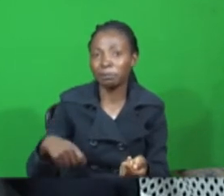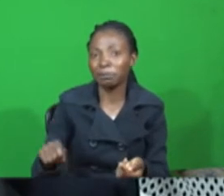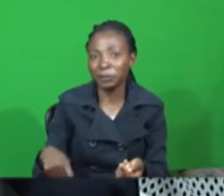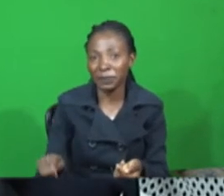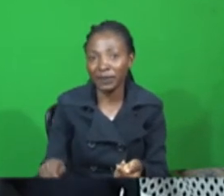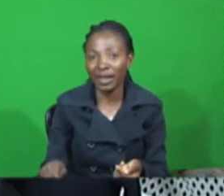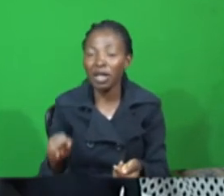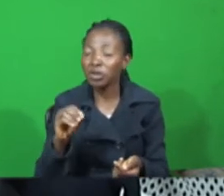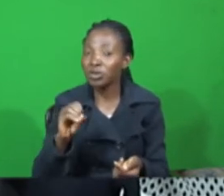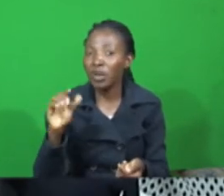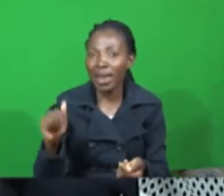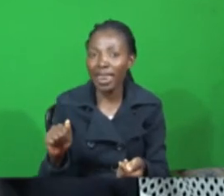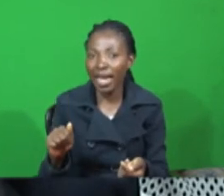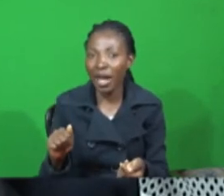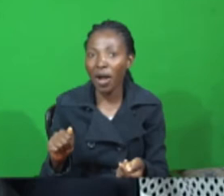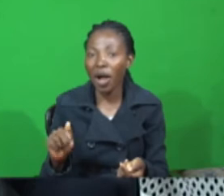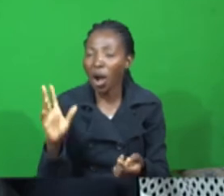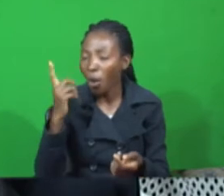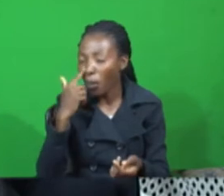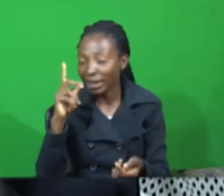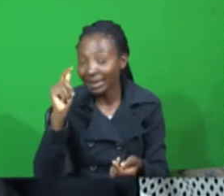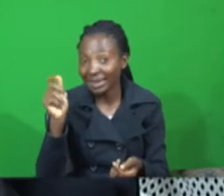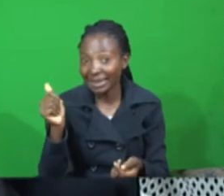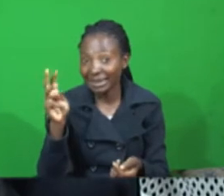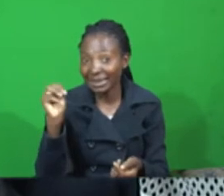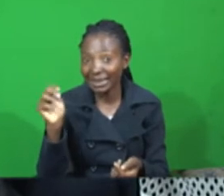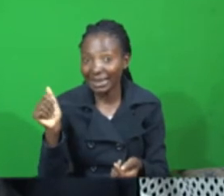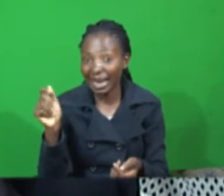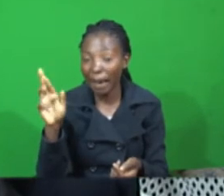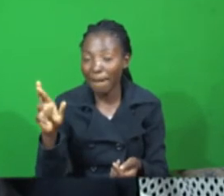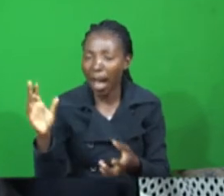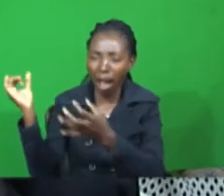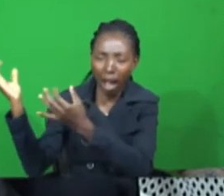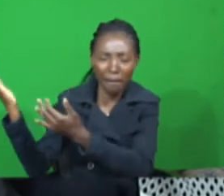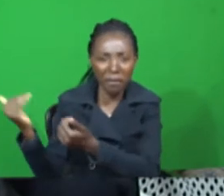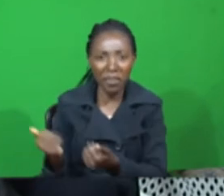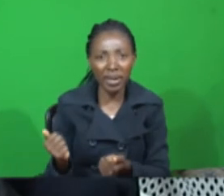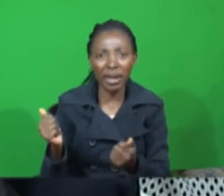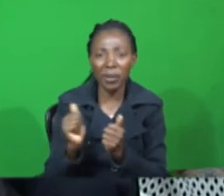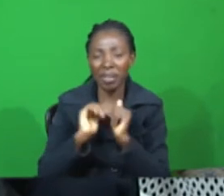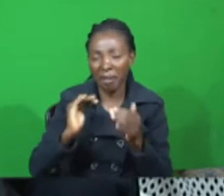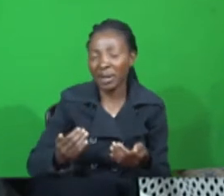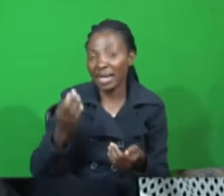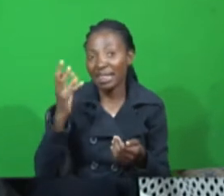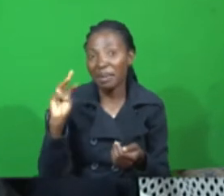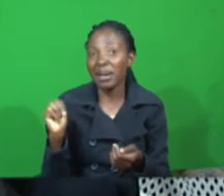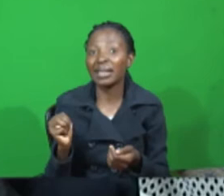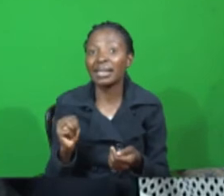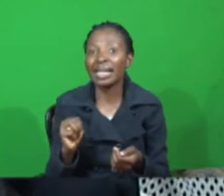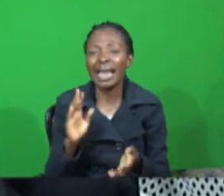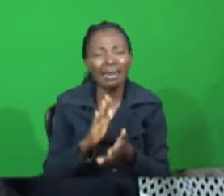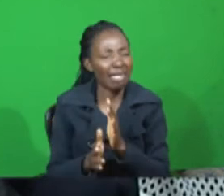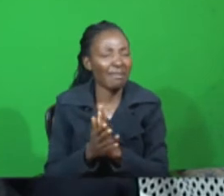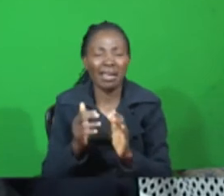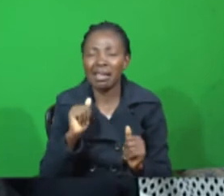ipapa. Anzipa akano kwekweretswa Tamara achiuya naye nepamiri pake paya ndofunga kuma 3 months. Anza